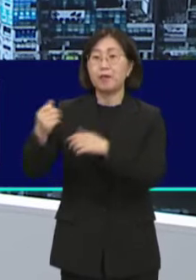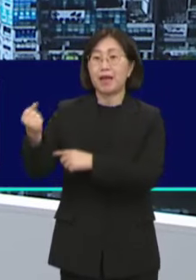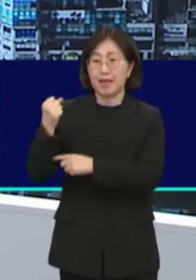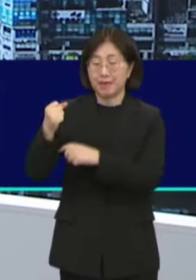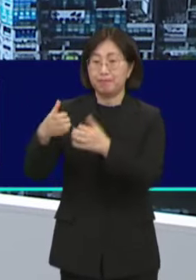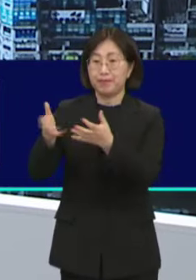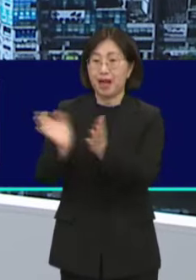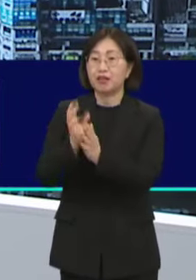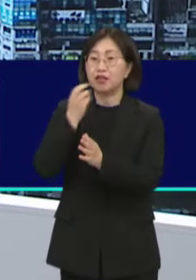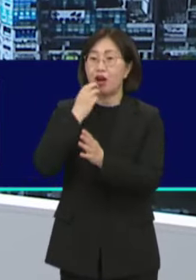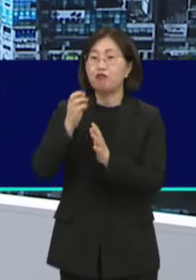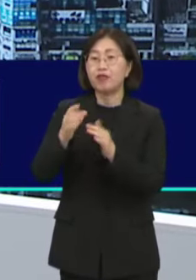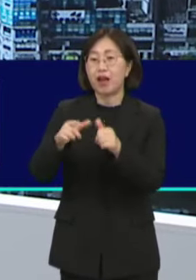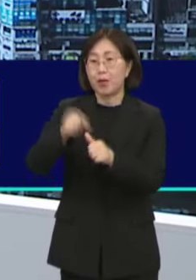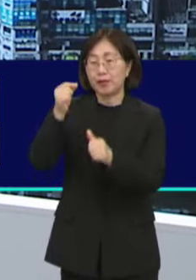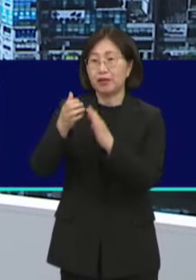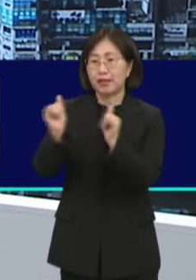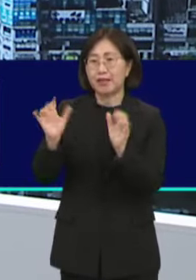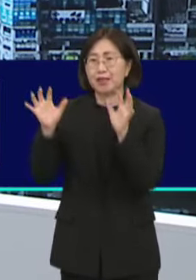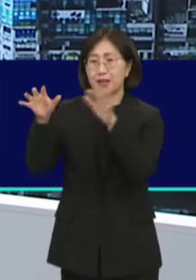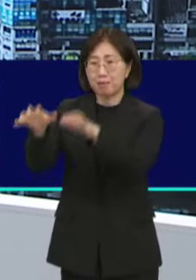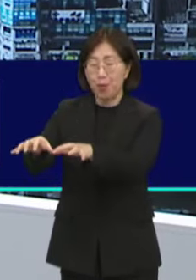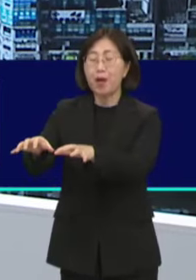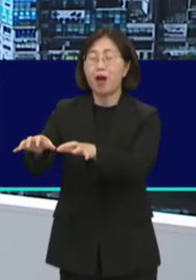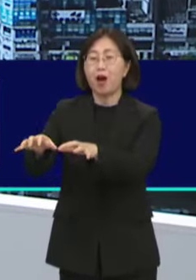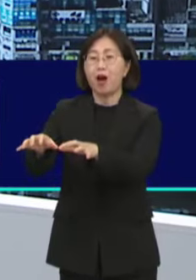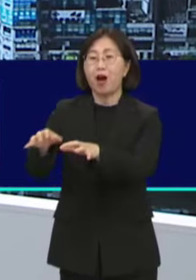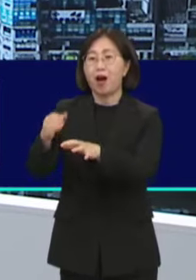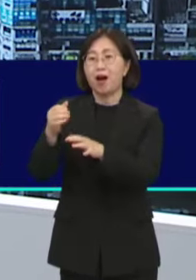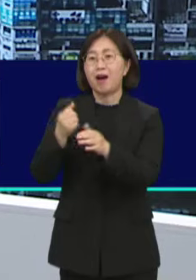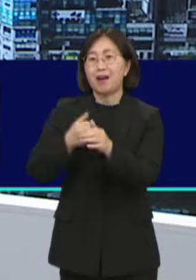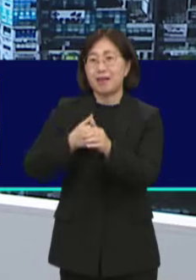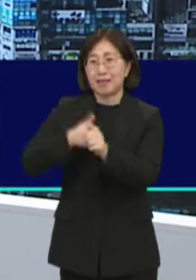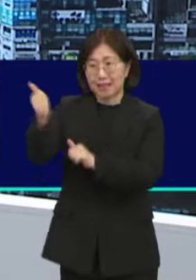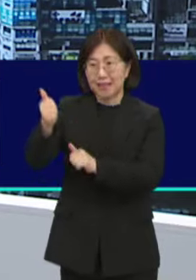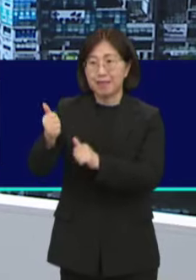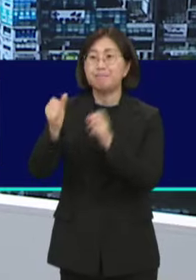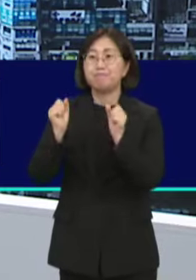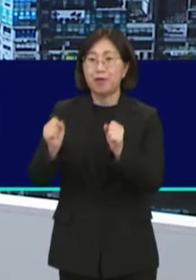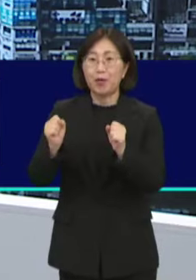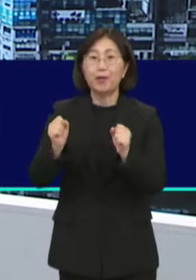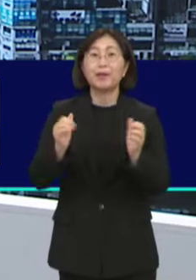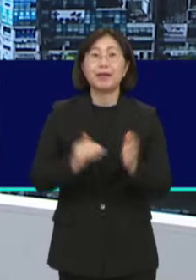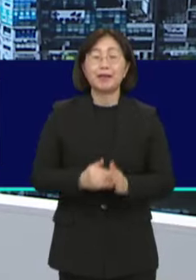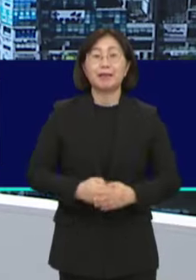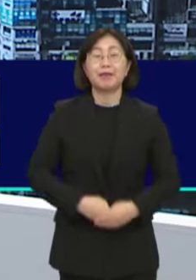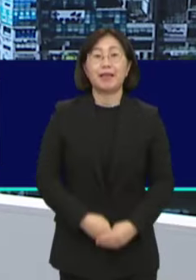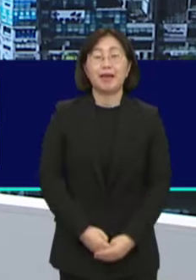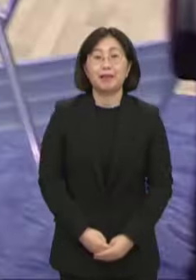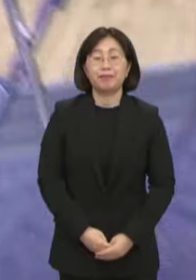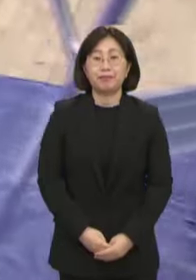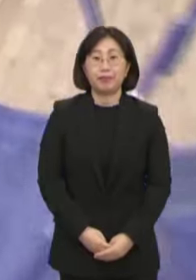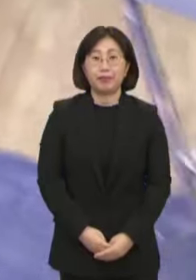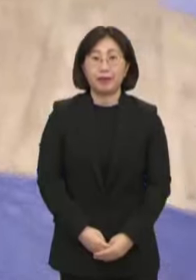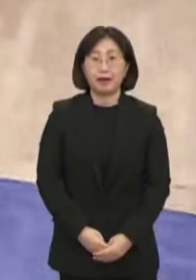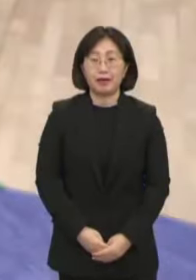열린 공천자 대회에 참석해 금강벨트에서의 승리를 다짐했습니다. 조혜원 기자가 보도합니다.